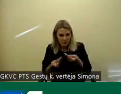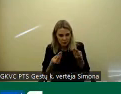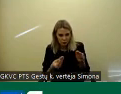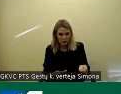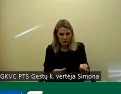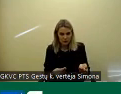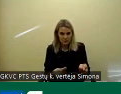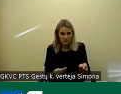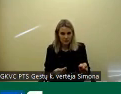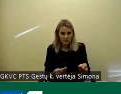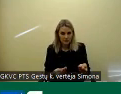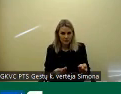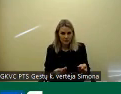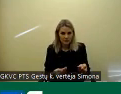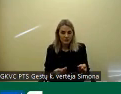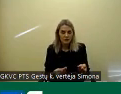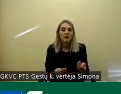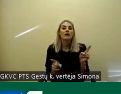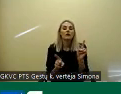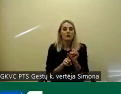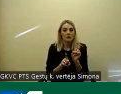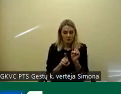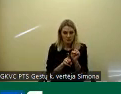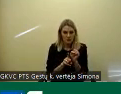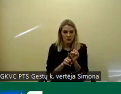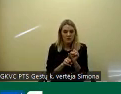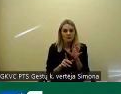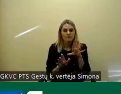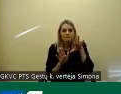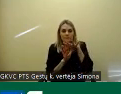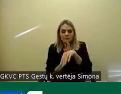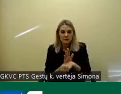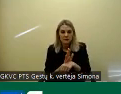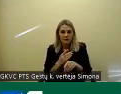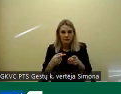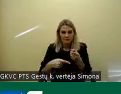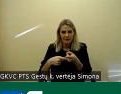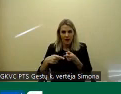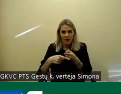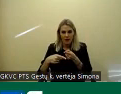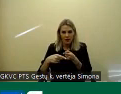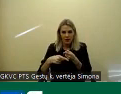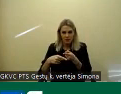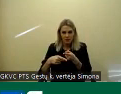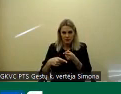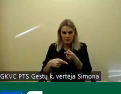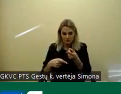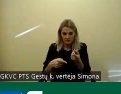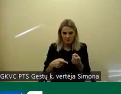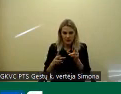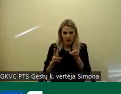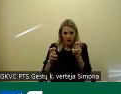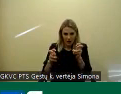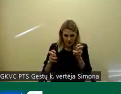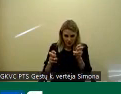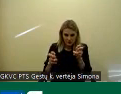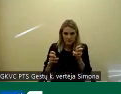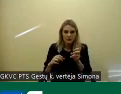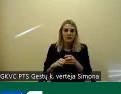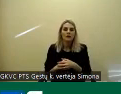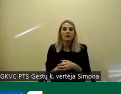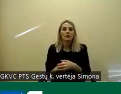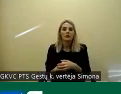aišku, taip pat įtraukia ir tarpdalykinės temas, kurios atitinka